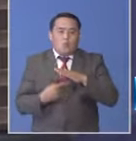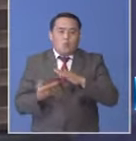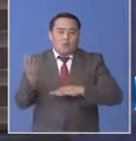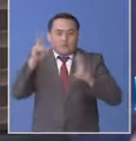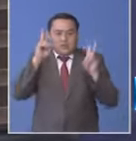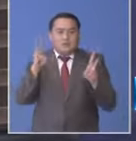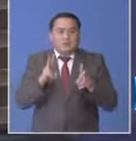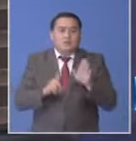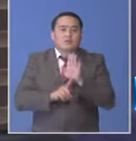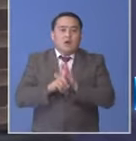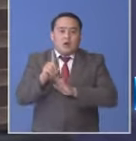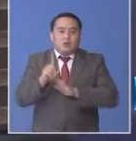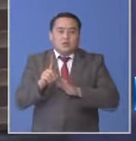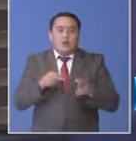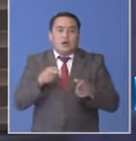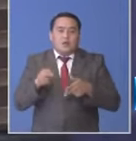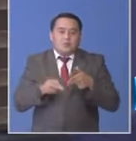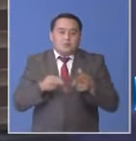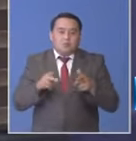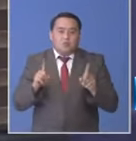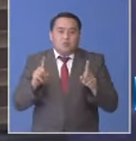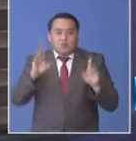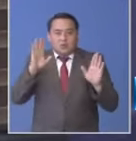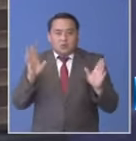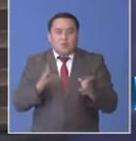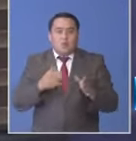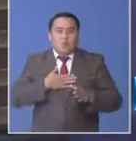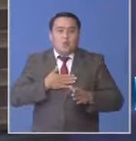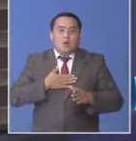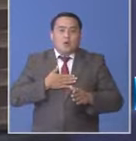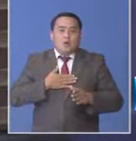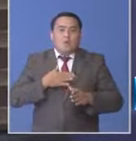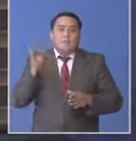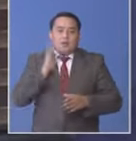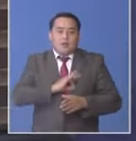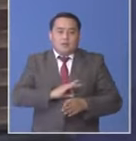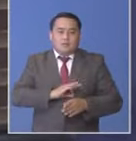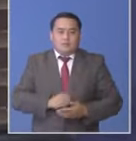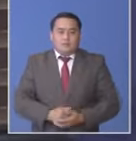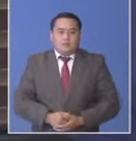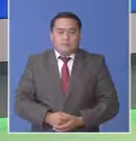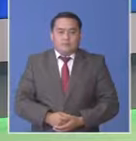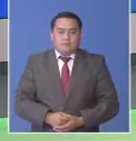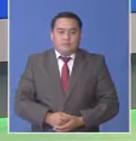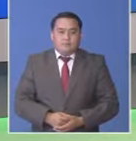не знает, с какой стороны подойти к пациенту. Я надеюсь, что мой ролик окажется полезным.